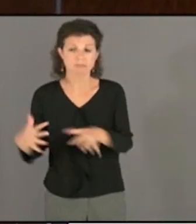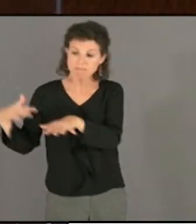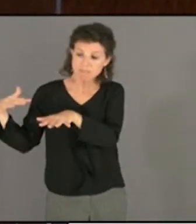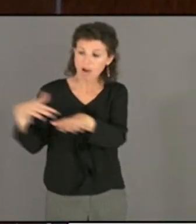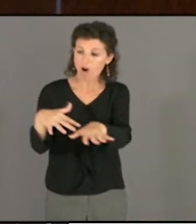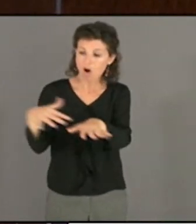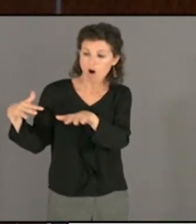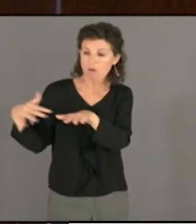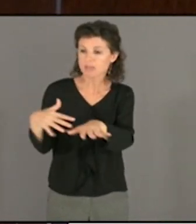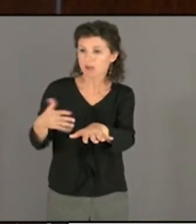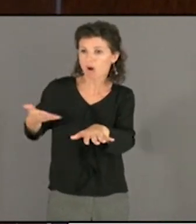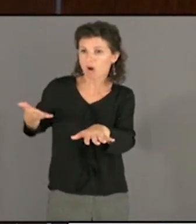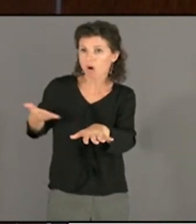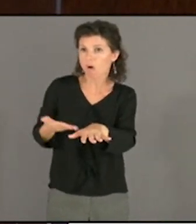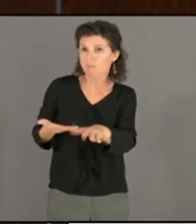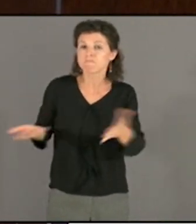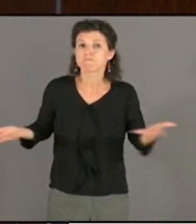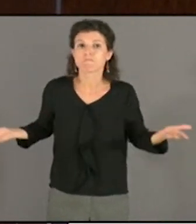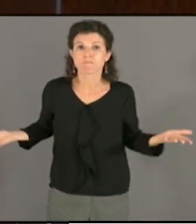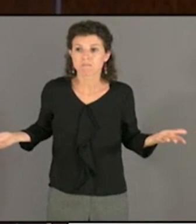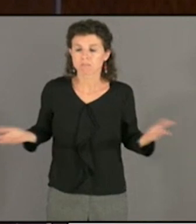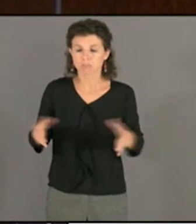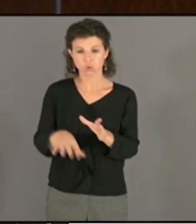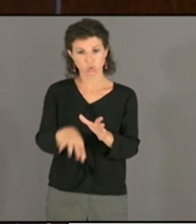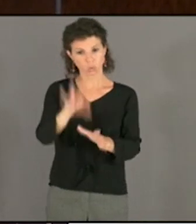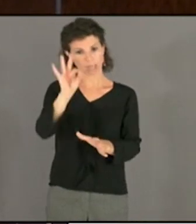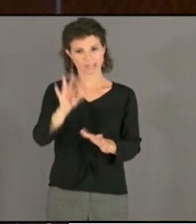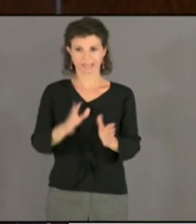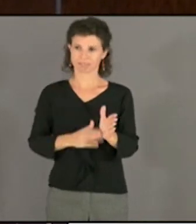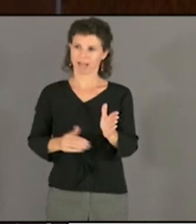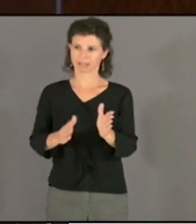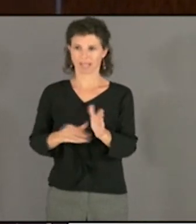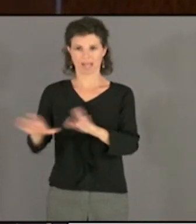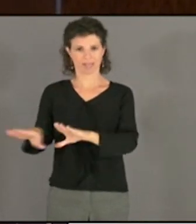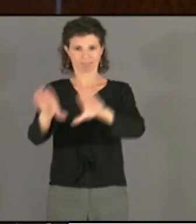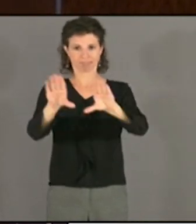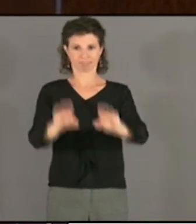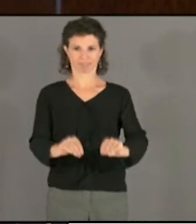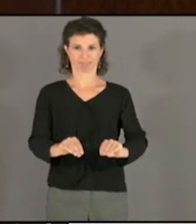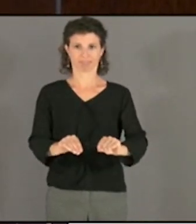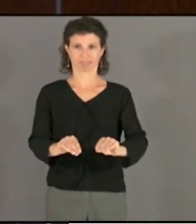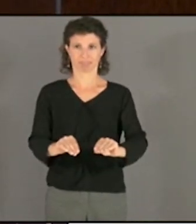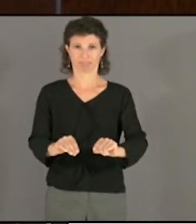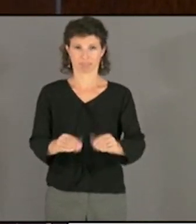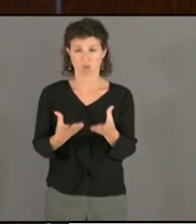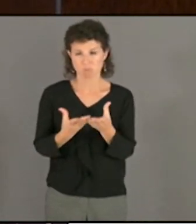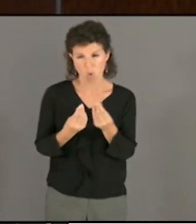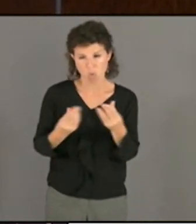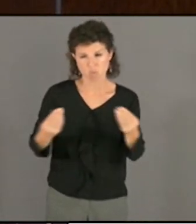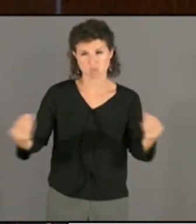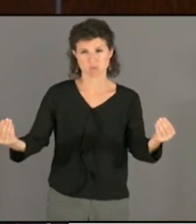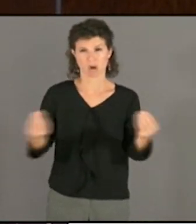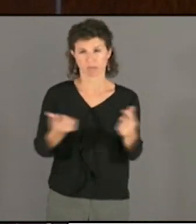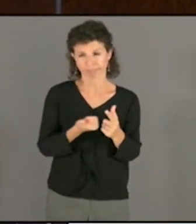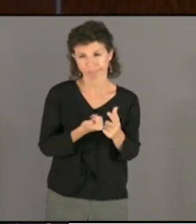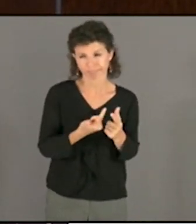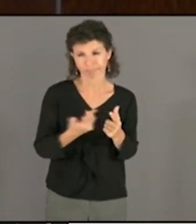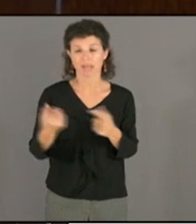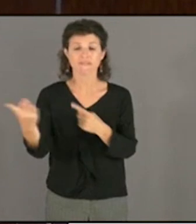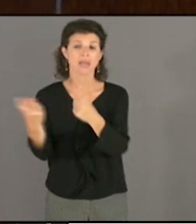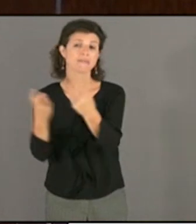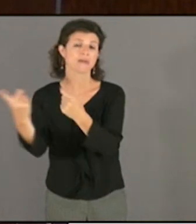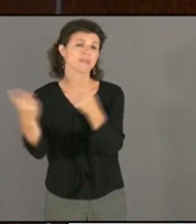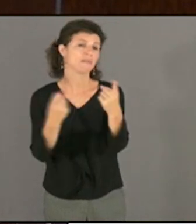qui ont choisi Marseille pour port d'attache, et ils sont nombreux de divers horizons. Et je pense